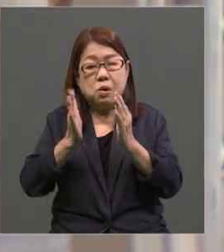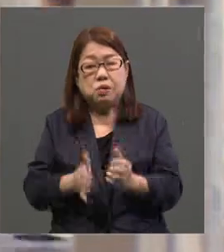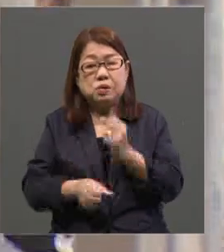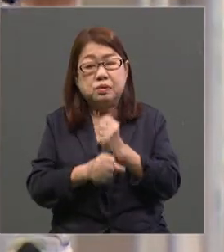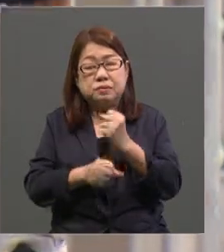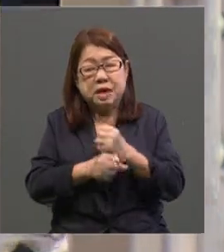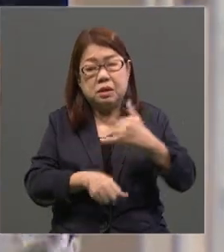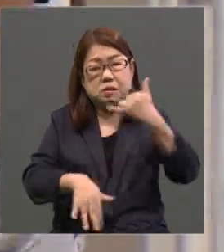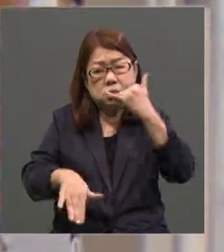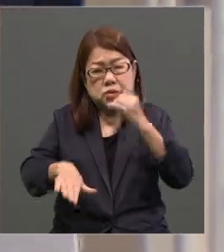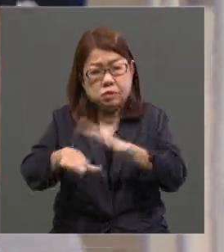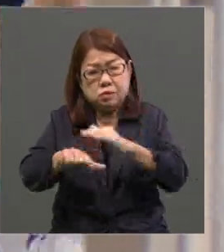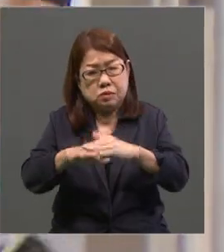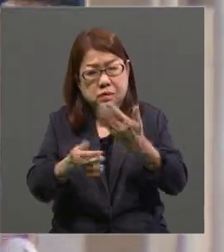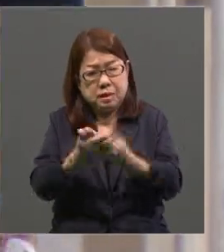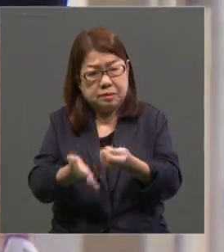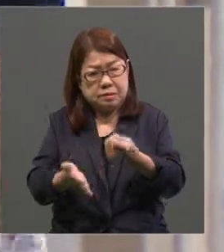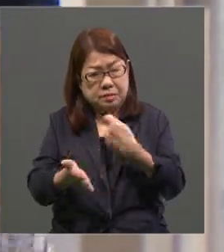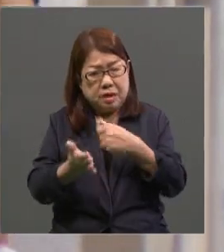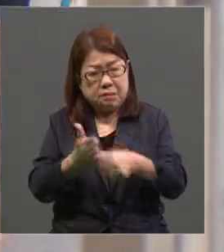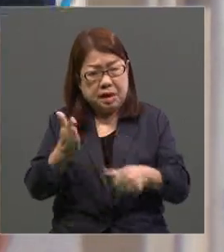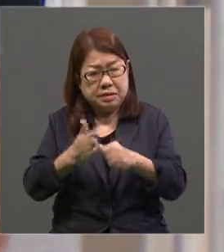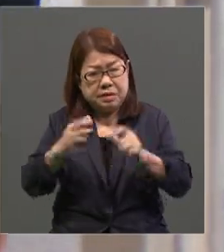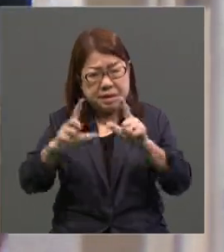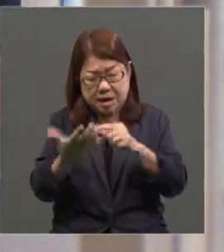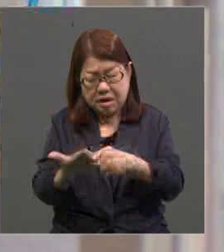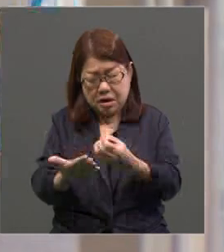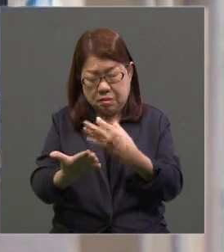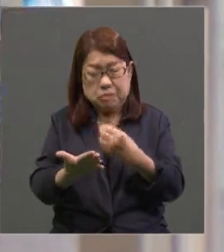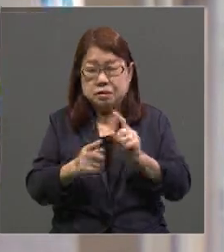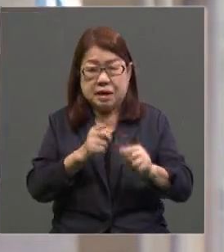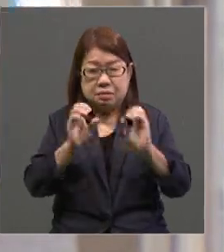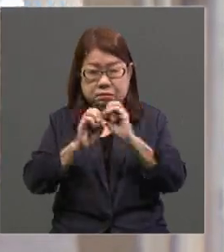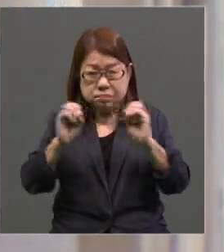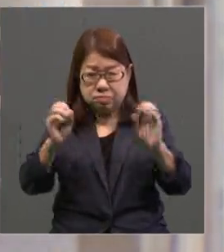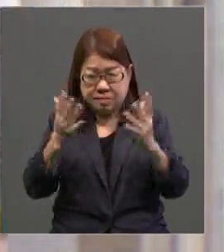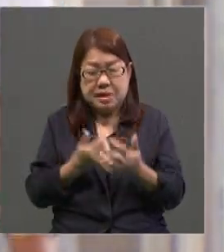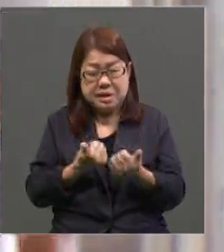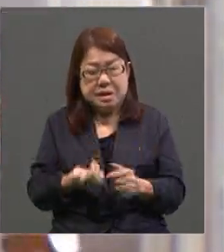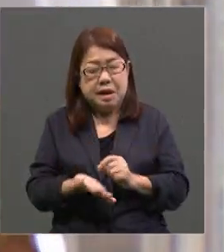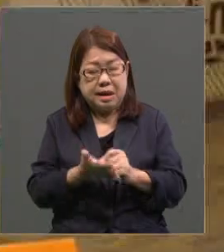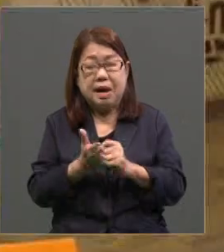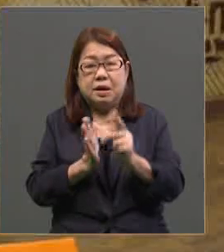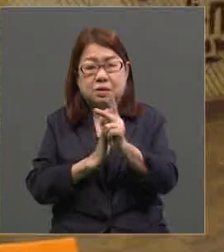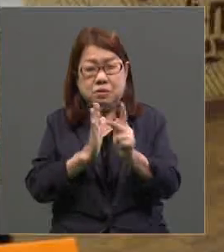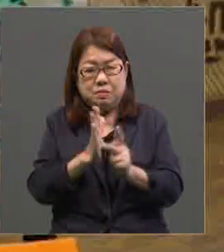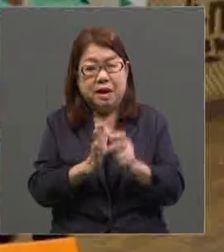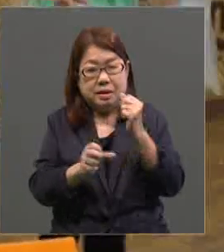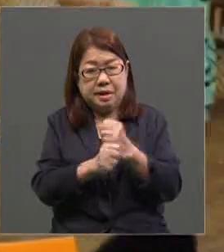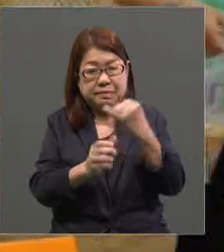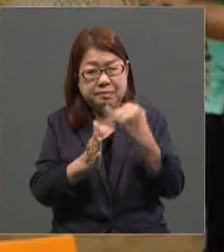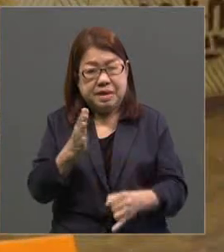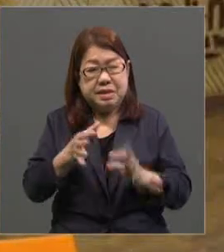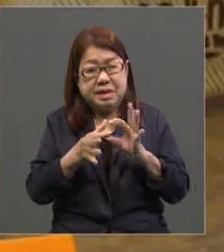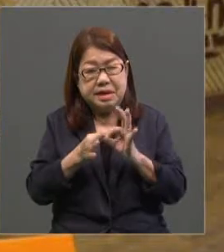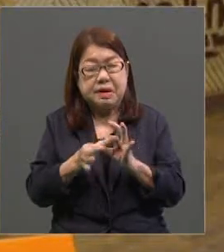ดต่อเรื่องของการคืนภาษีผ่านไลน์หรือว่าระบบอื่นๆแล้วตอนนี้ก็กำลังร่างกฎหมายอาชญากรรมทางเทคโนโลยีอีกด้วยนะคะเพื่อจะเข้ามา